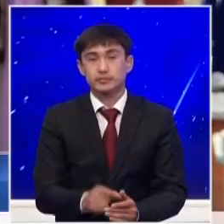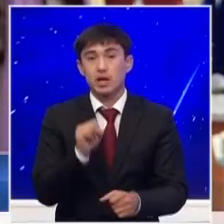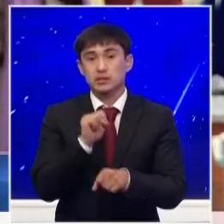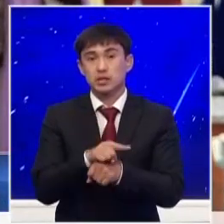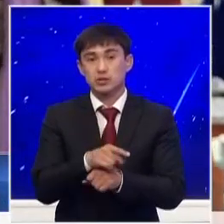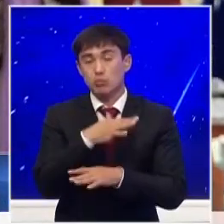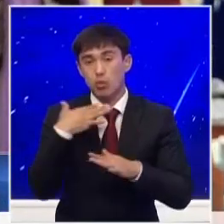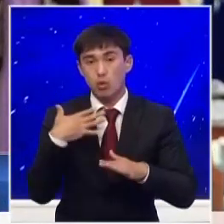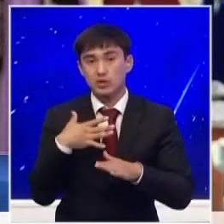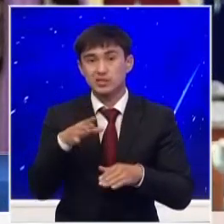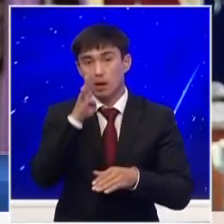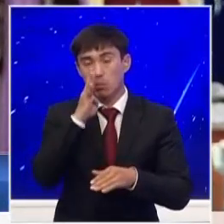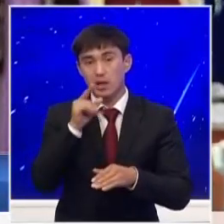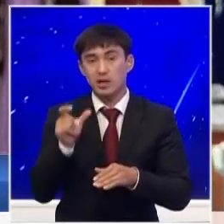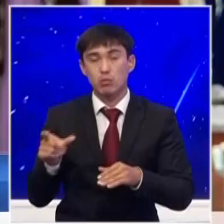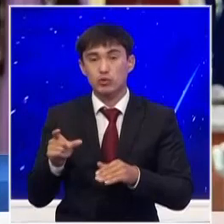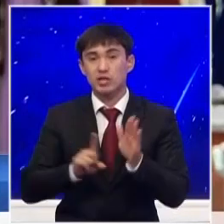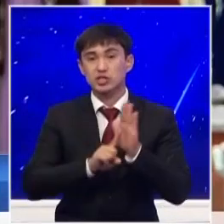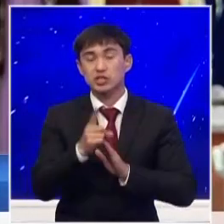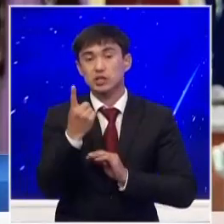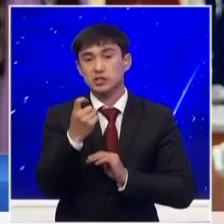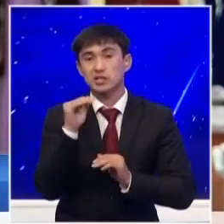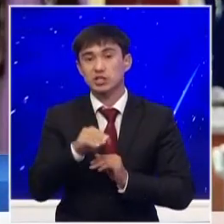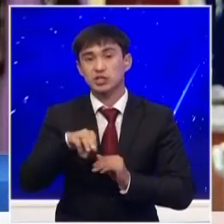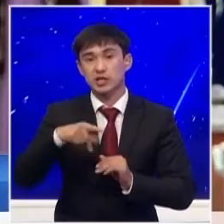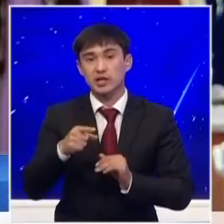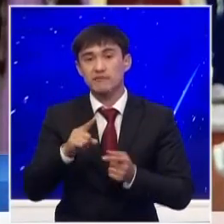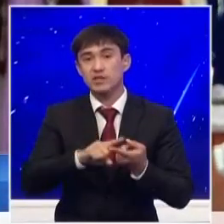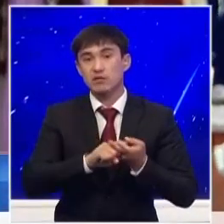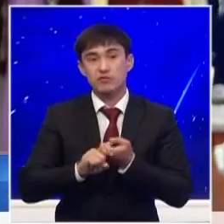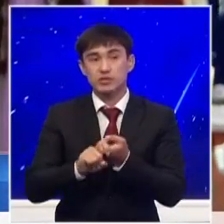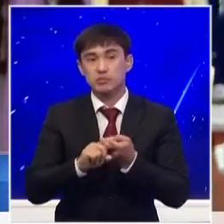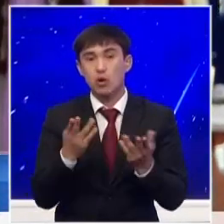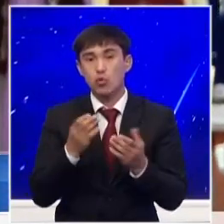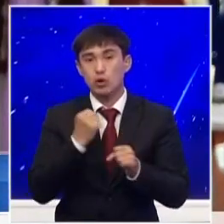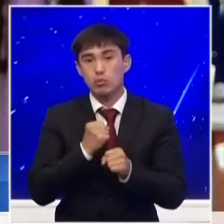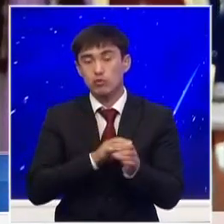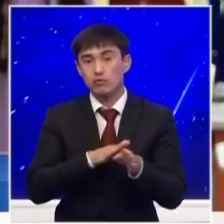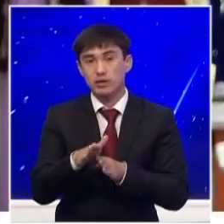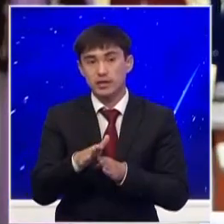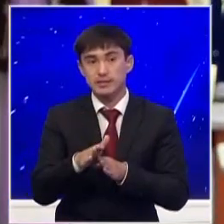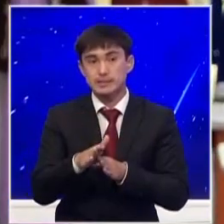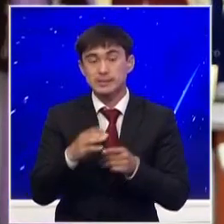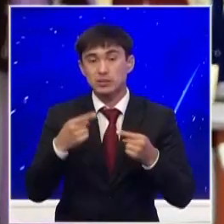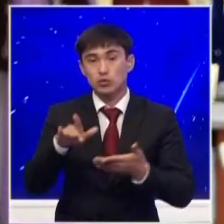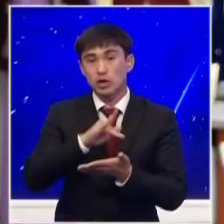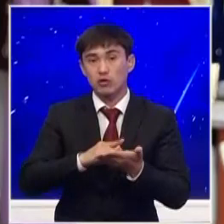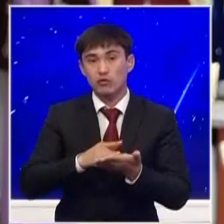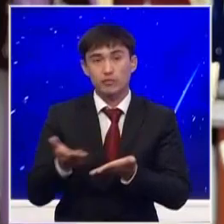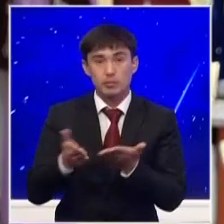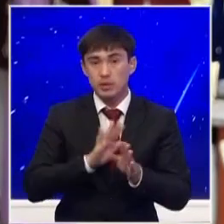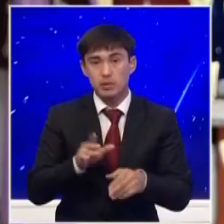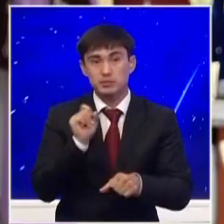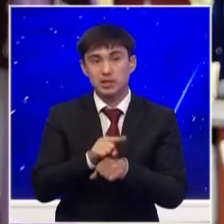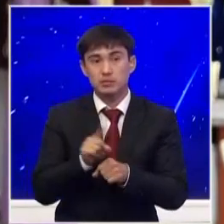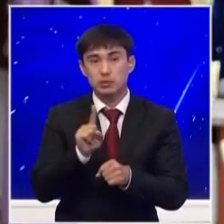Заказов у нас много. Заработная плата работников начинается от 100 тысяч тенге в зависимости от того, какую работу они выполняют. Из других городов мы пока не принимаем